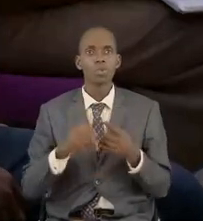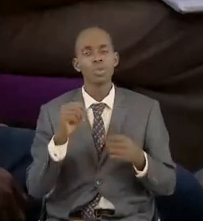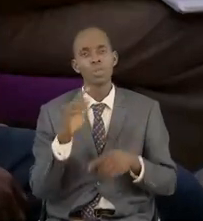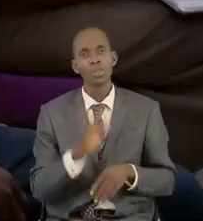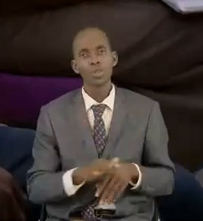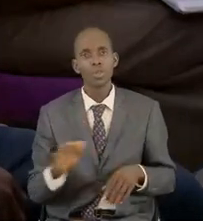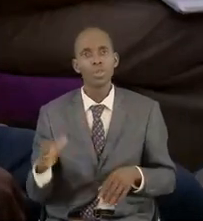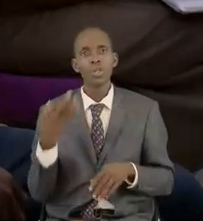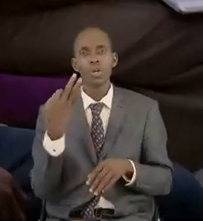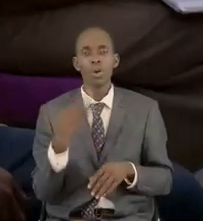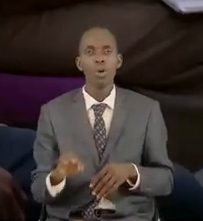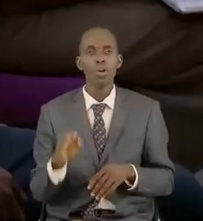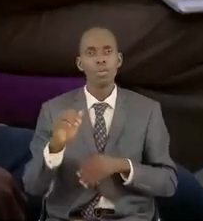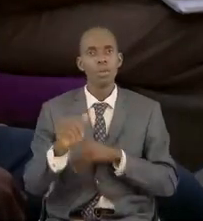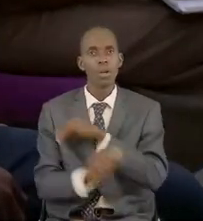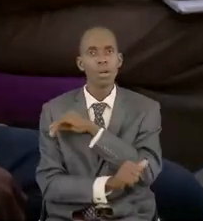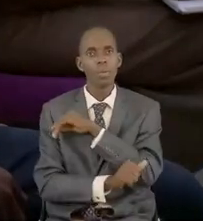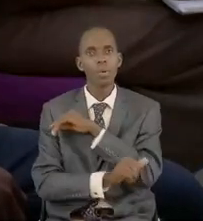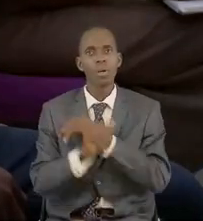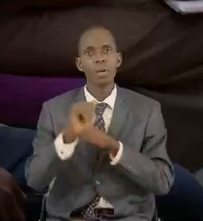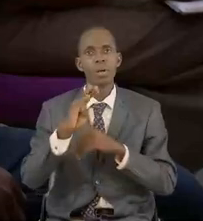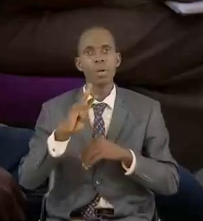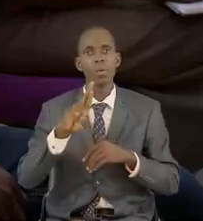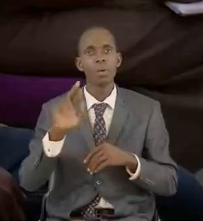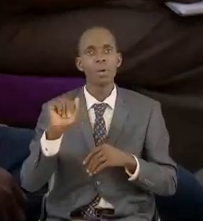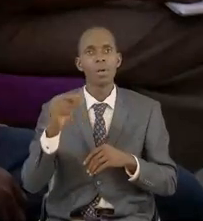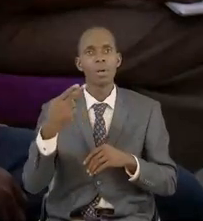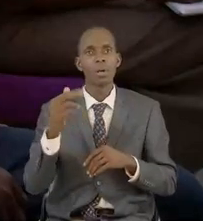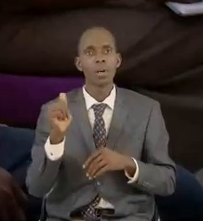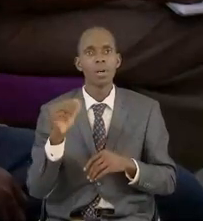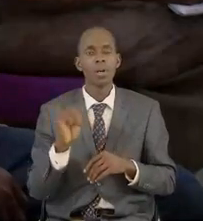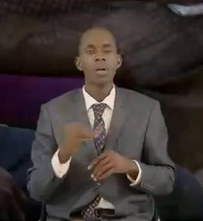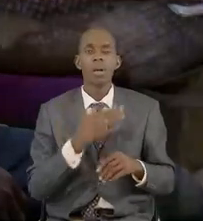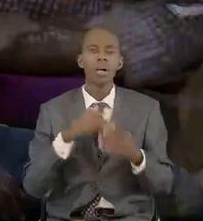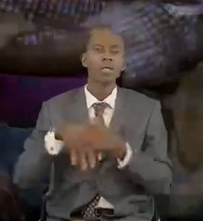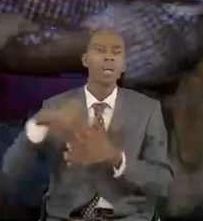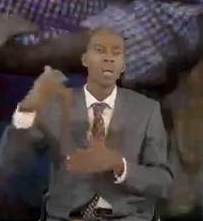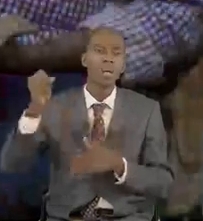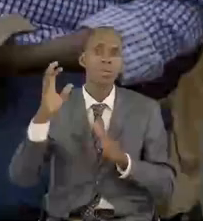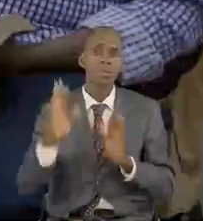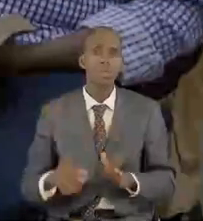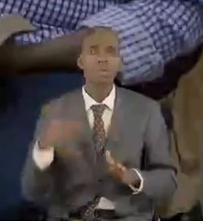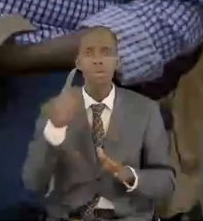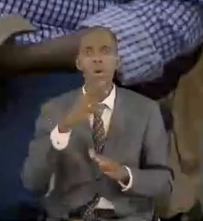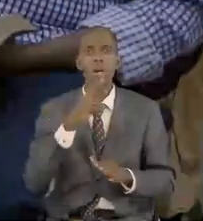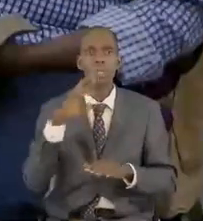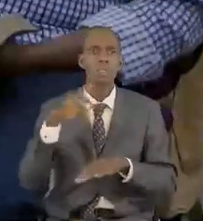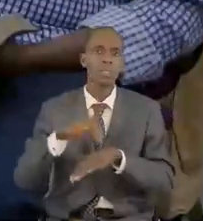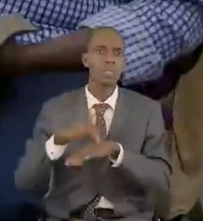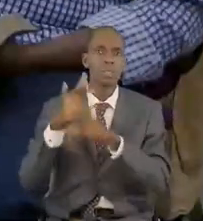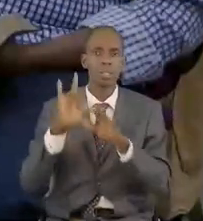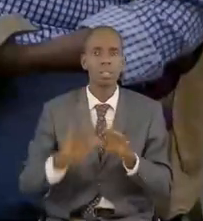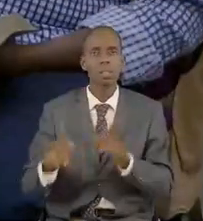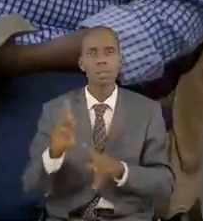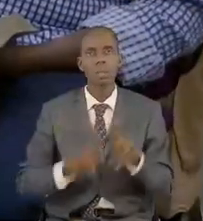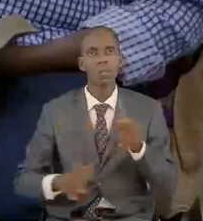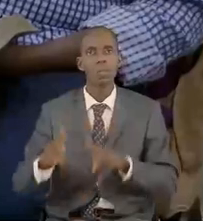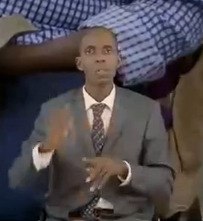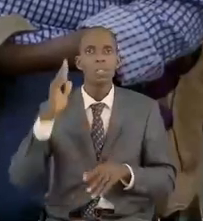Juifs annonçant aux enfants d'Abraham et aux gens du dehors qui sont les nations les